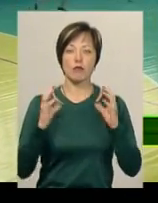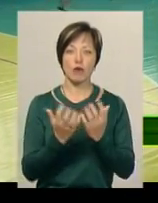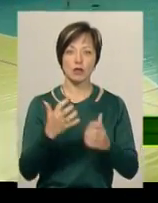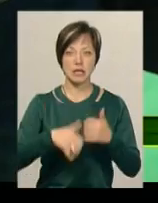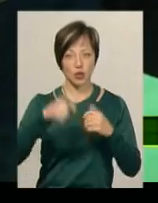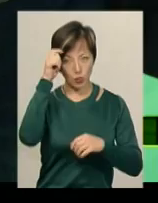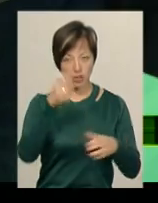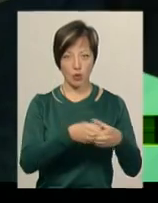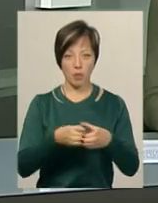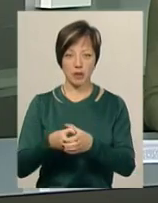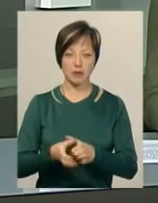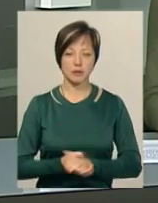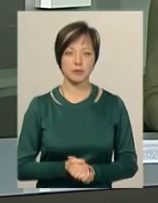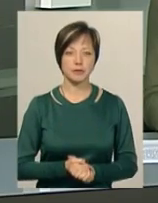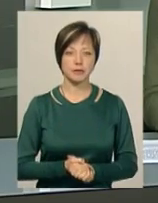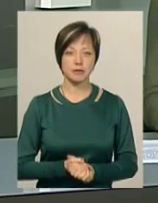юнацьких команд.